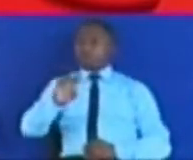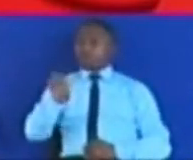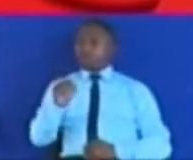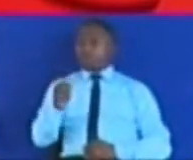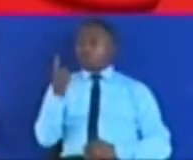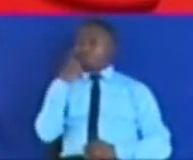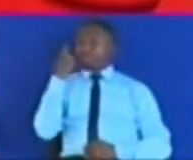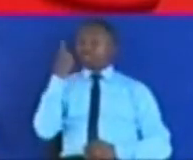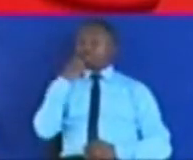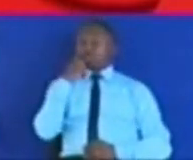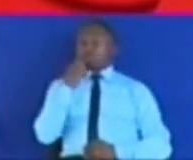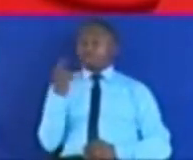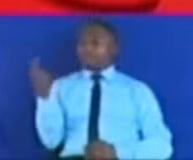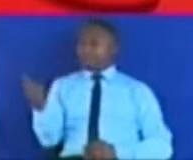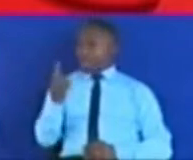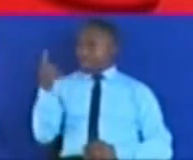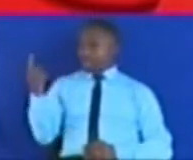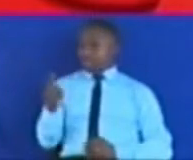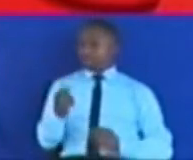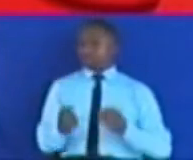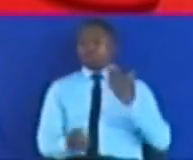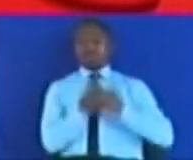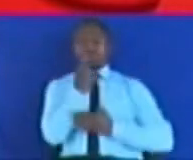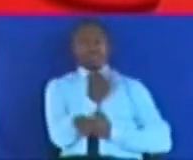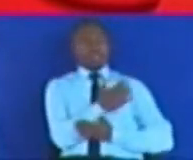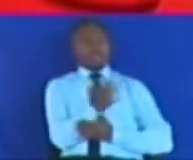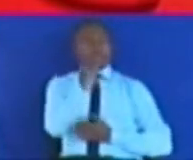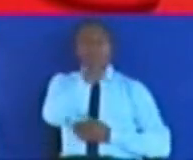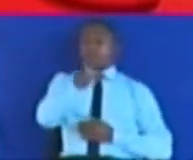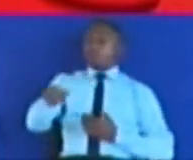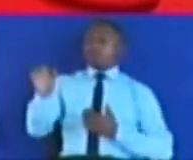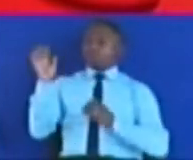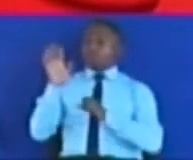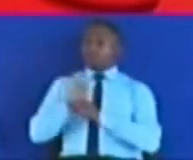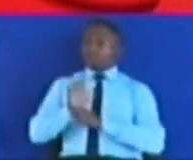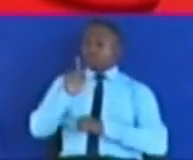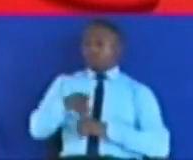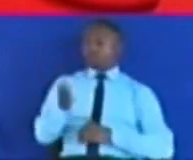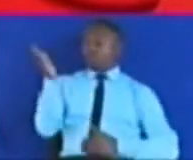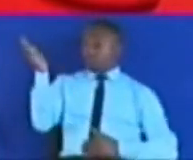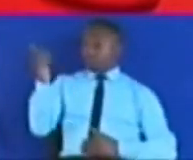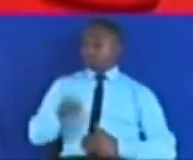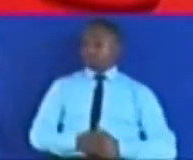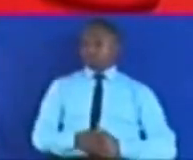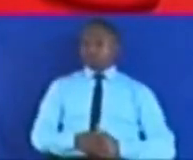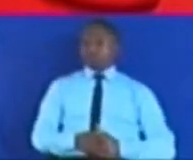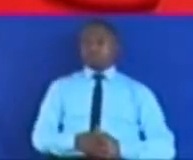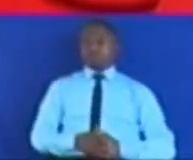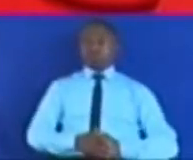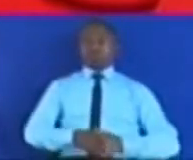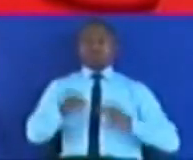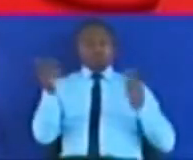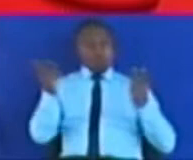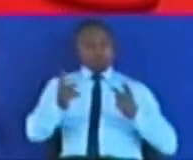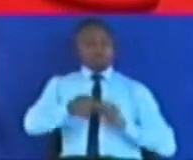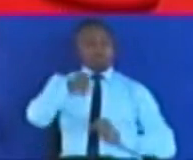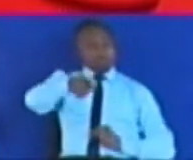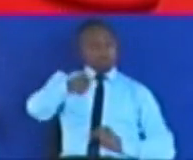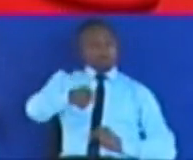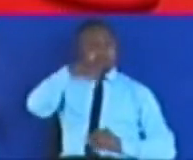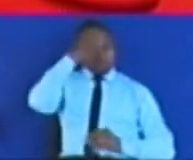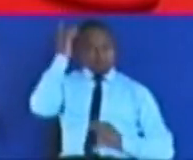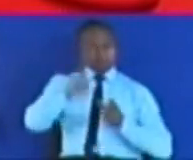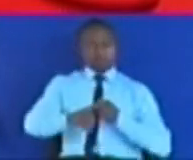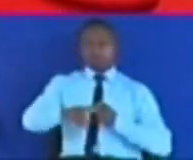jicho la kipekee kutokana na idadi ya watu wengi walioko mahali pale. Lakini tunazidi kuipongeza serikali